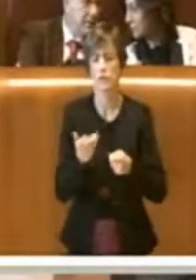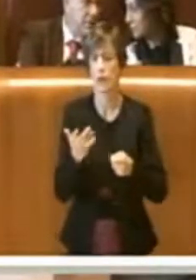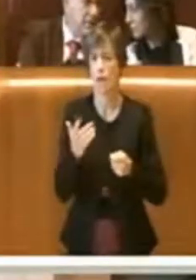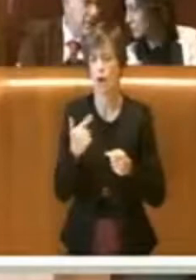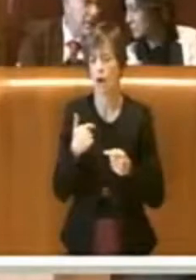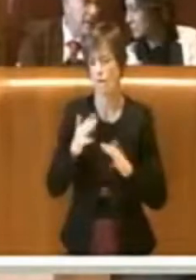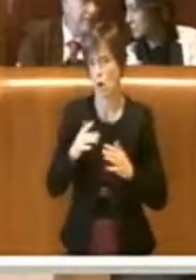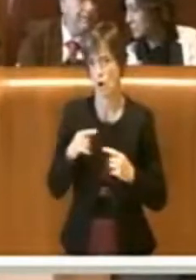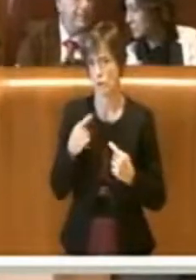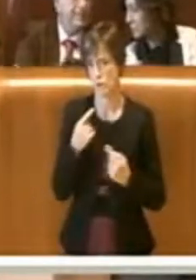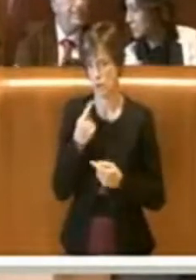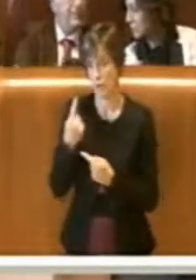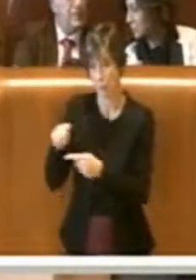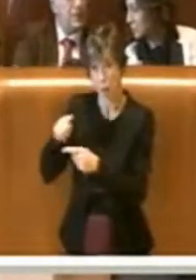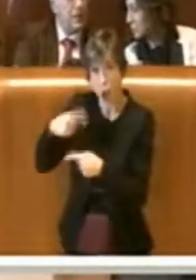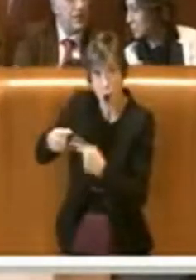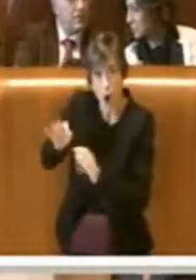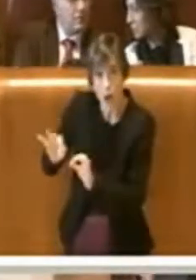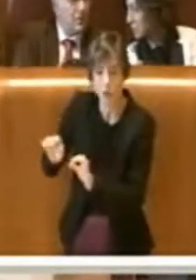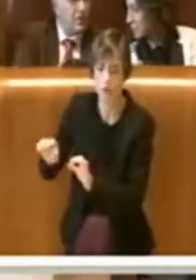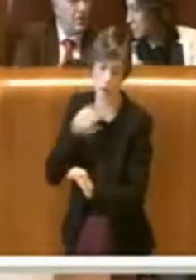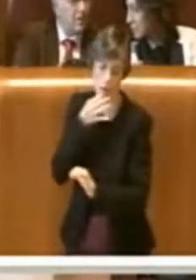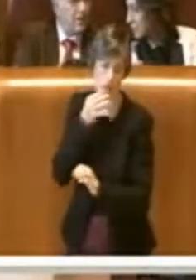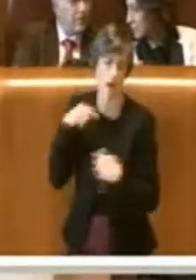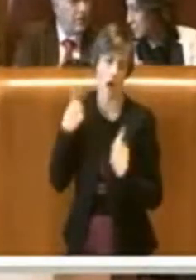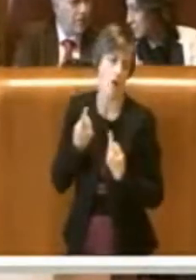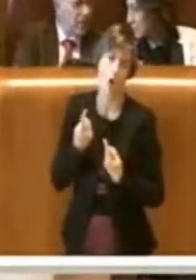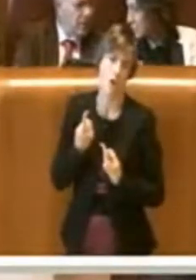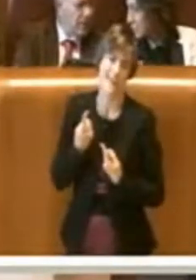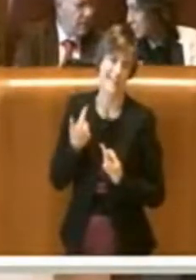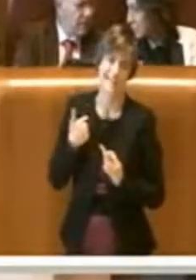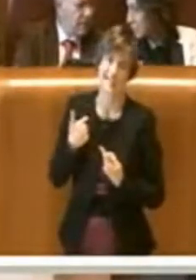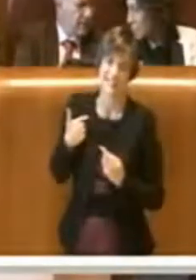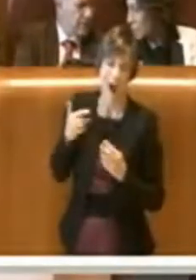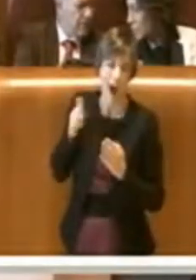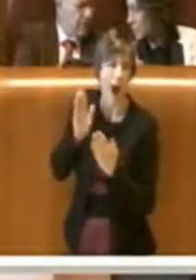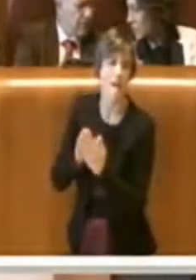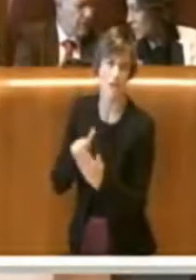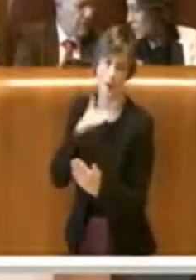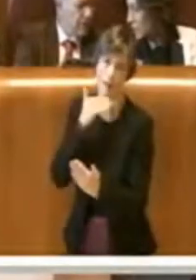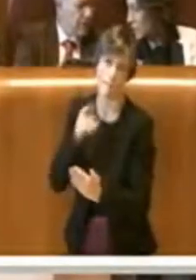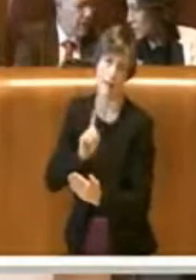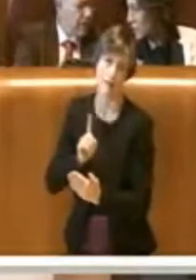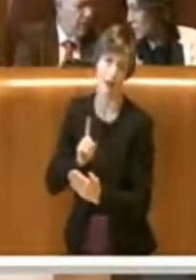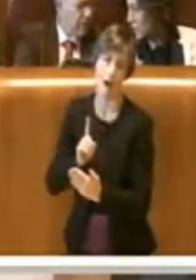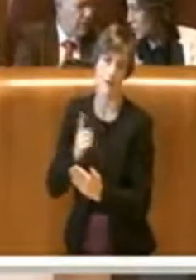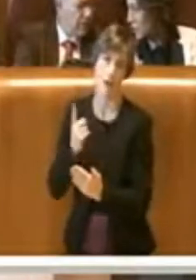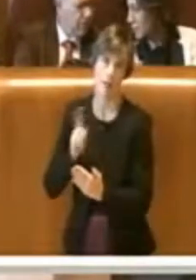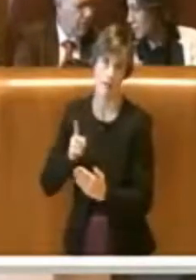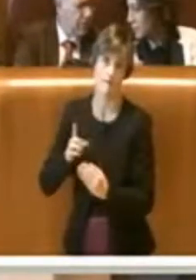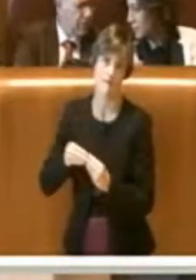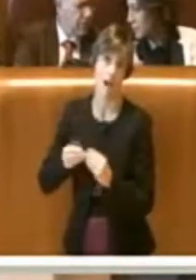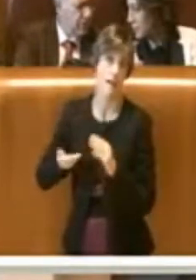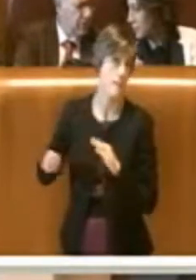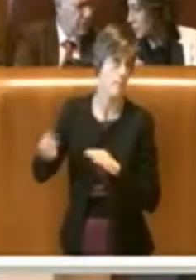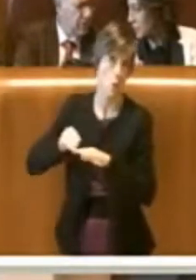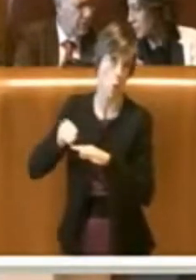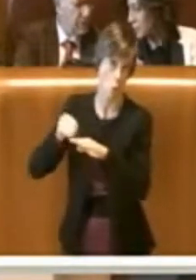inciso abbastanza su questo discorso e forse dovremmo fare ancora di più.